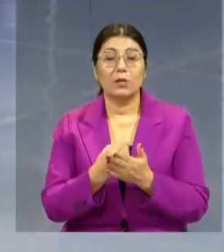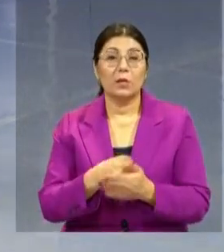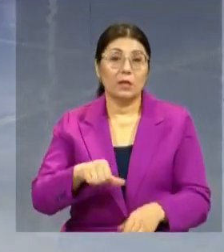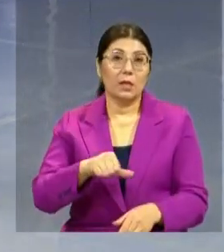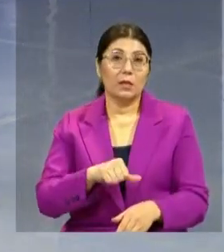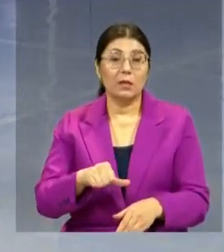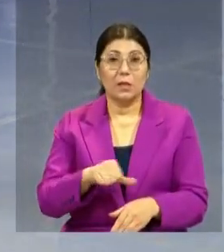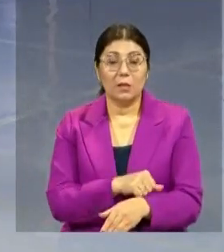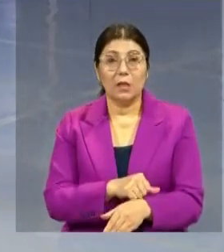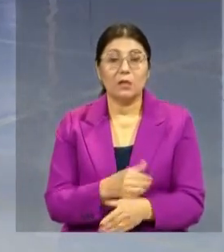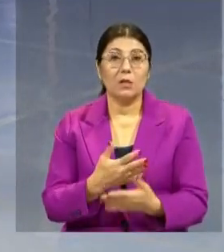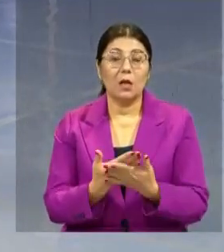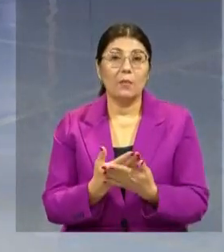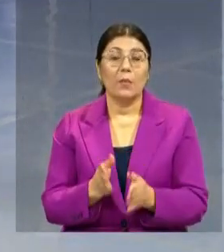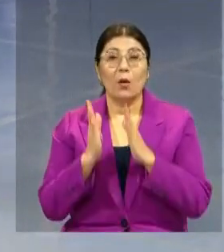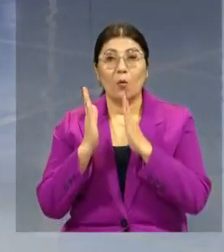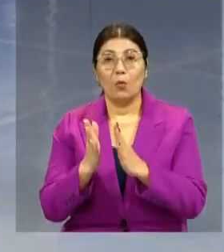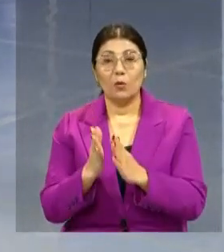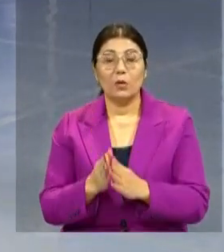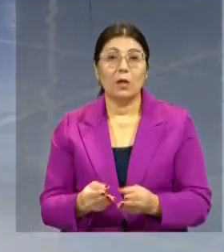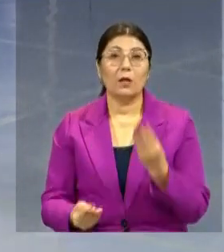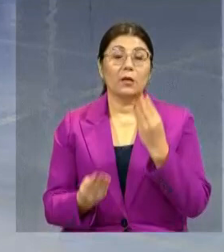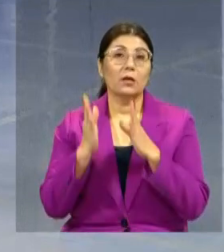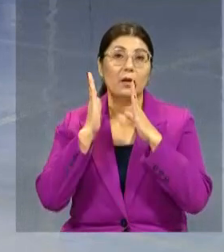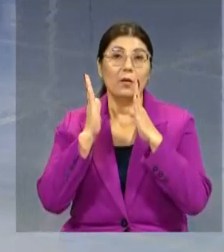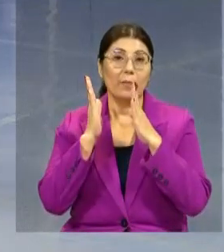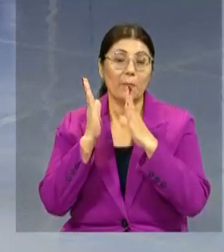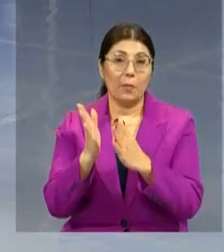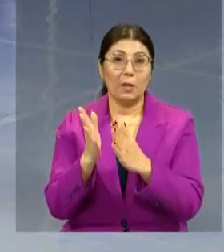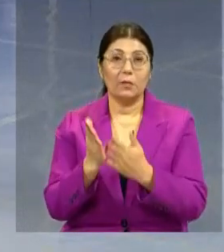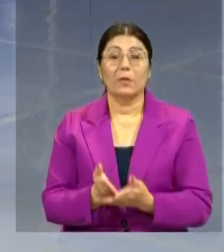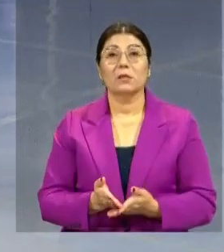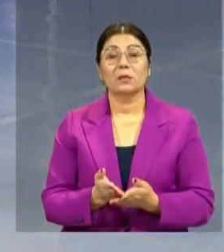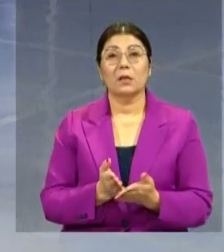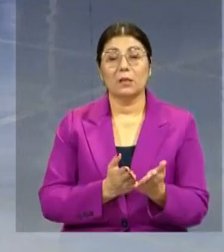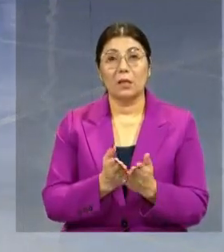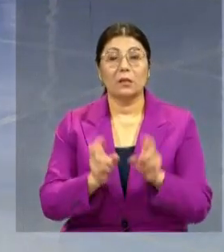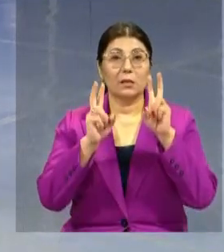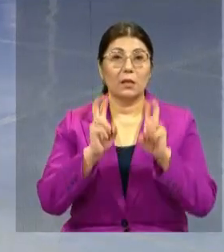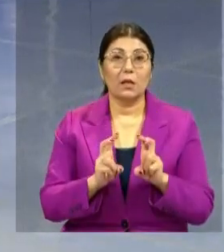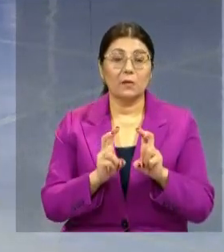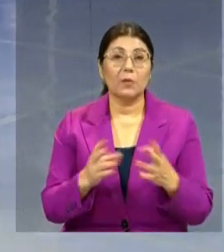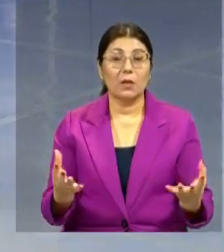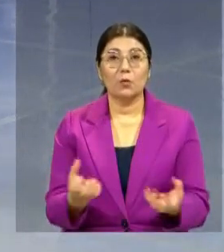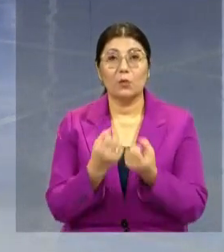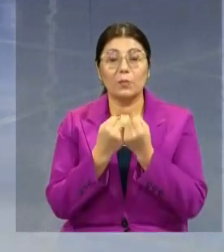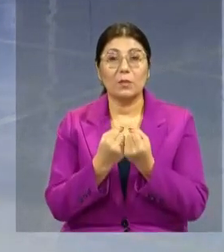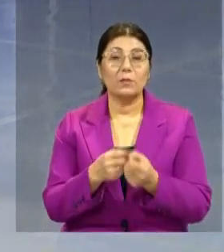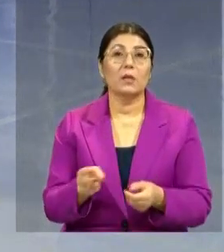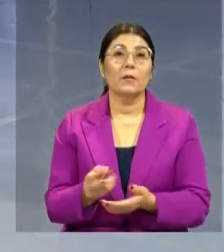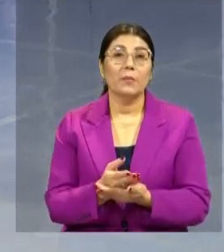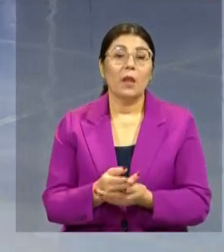да людомания, тағы да сол секілді қоғам дерті, ойын құмарлық деген секілді тақырыптарда біз видео уағыздар YouTube-тарға